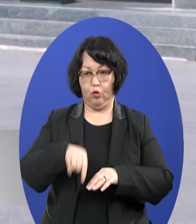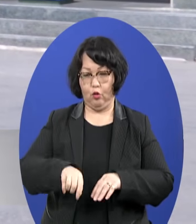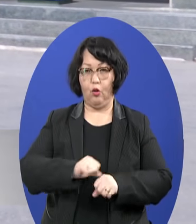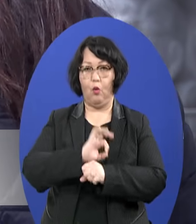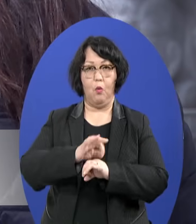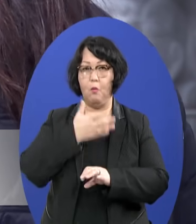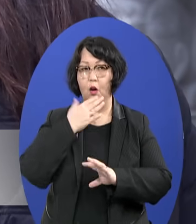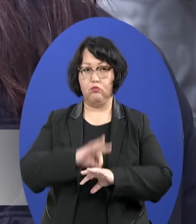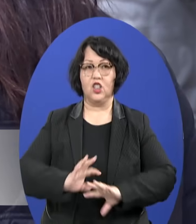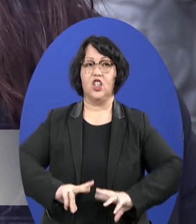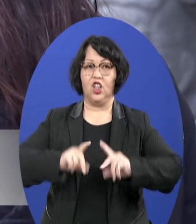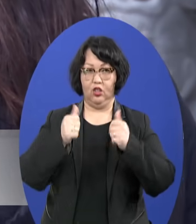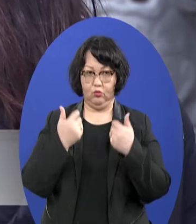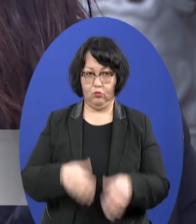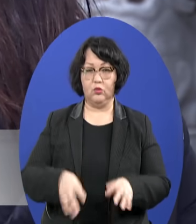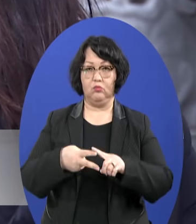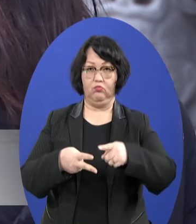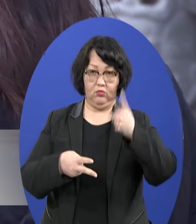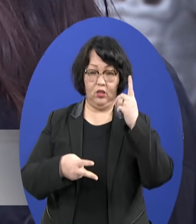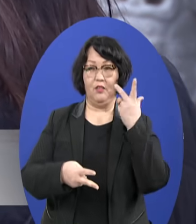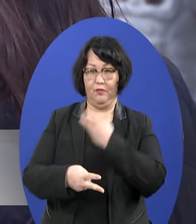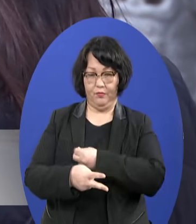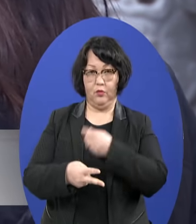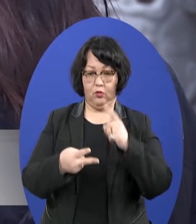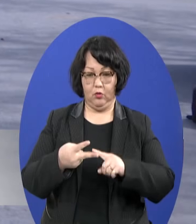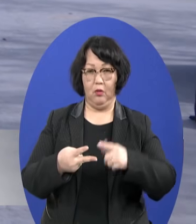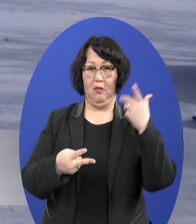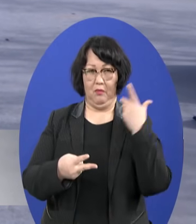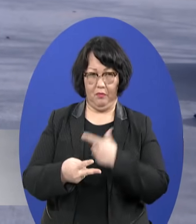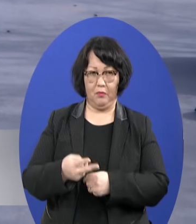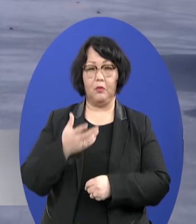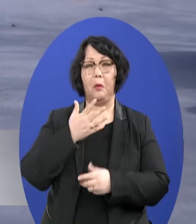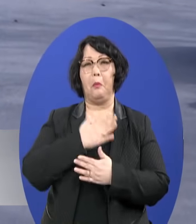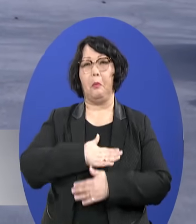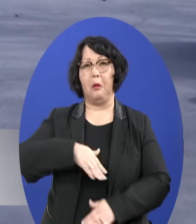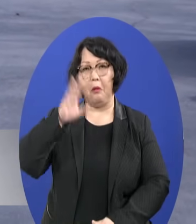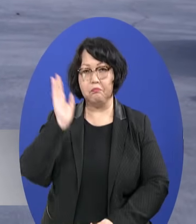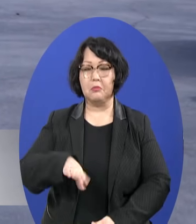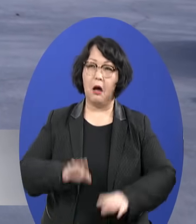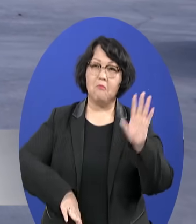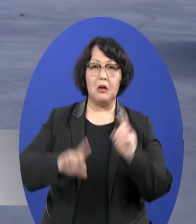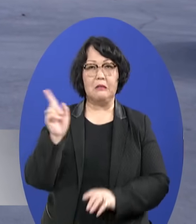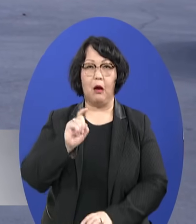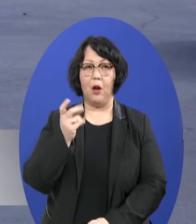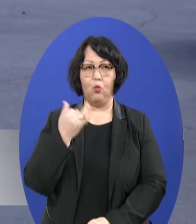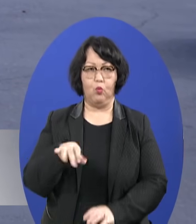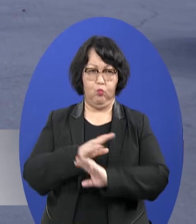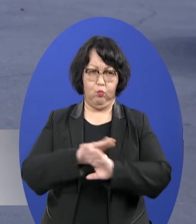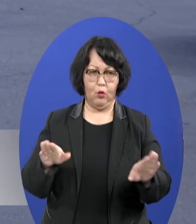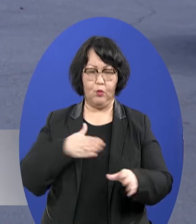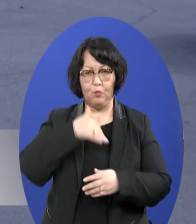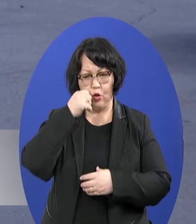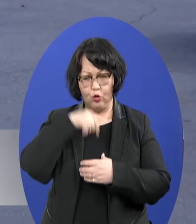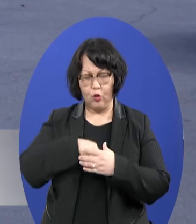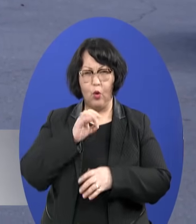байгаа юм а. Тэрээр 2 тунгаа хийлгсэн ч тайвширч болохгүй гэж ярьж байла. Ямар нэгэн хавсарсан хүнд өвчнгүй байсан учраас хөнгөн